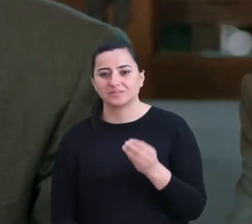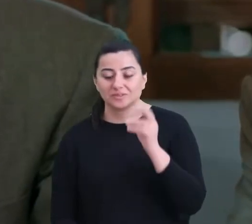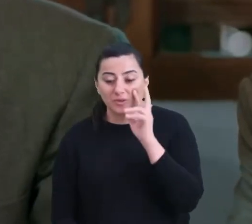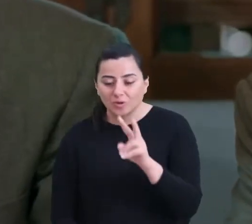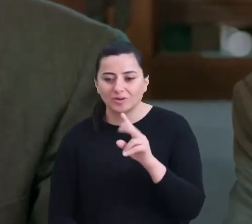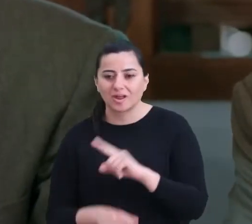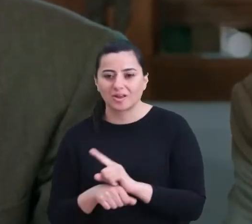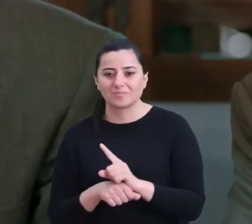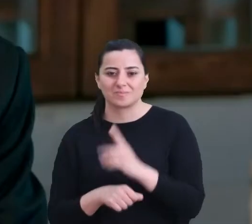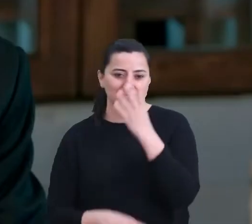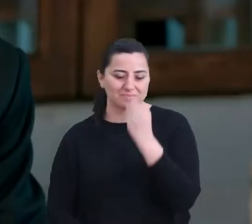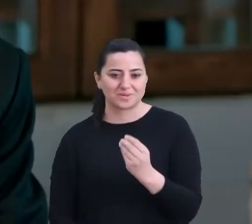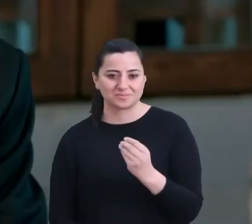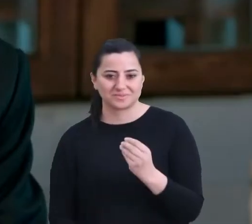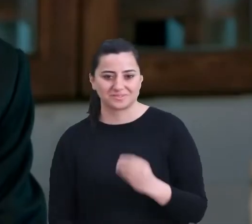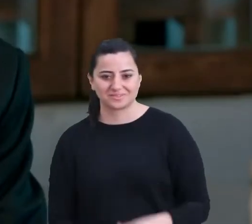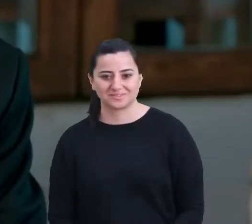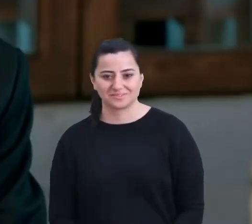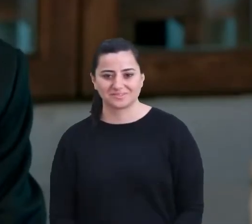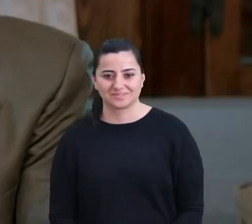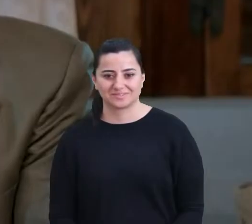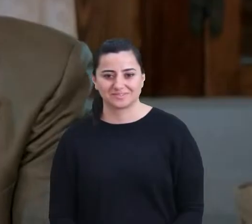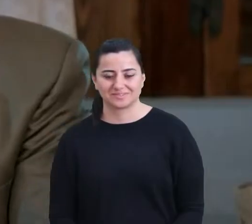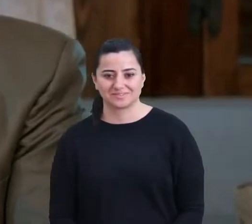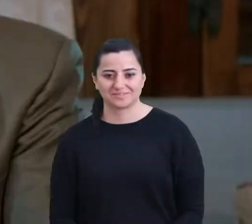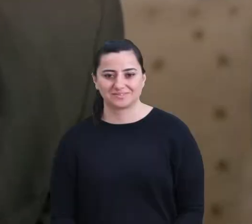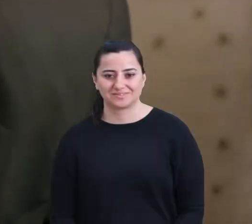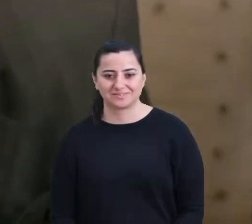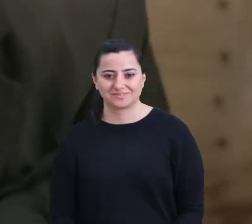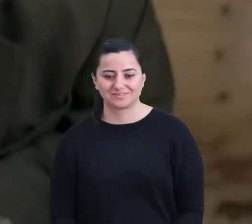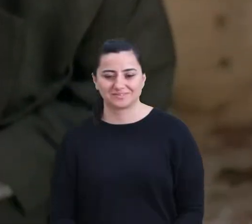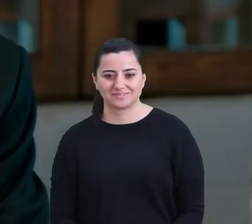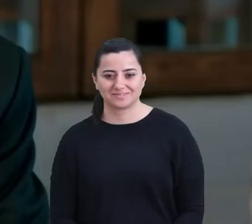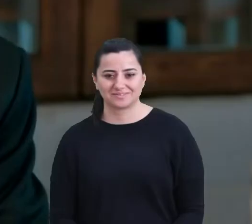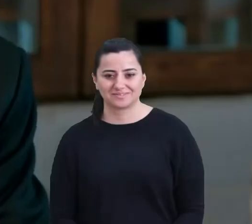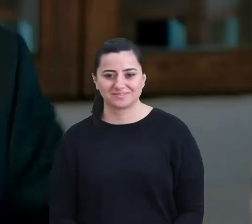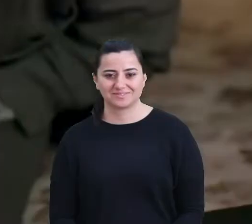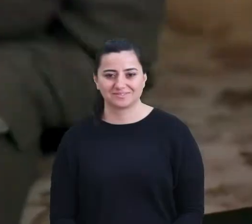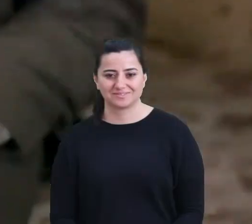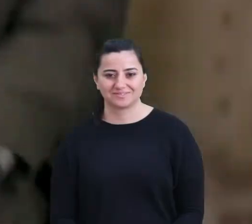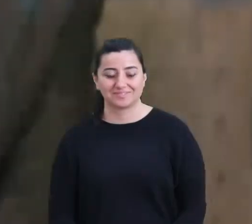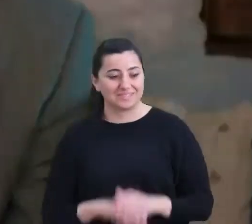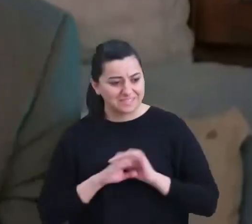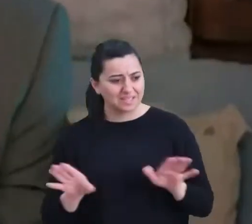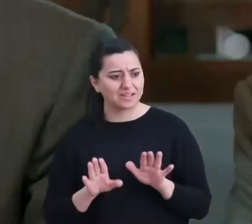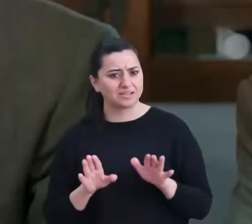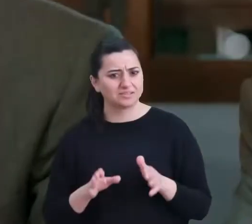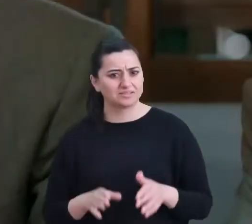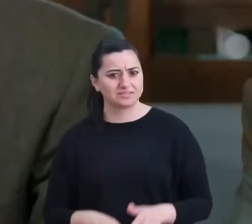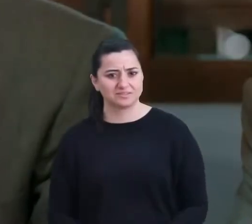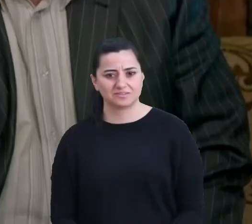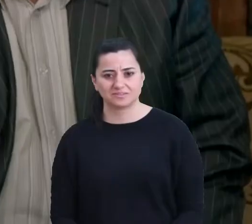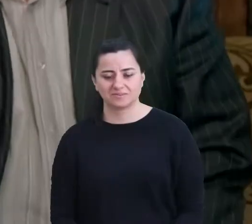Görü görmez, beğenememiş. Süleyman nezaketen gülümserken Emin çoraplarına eğildi. Yeter gari Emin.